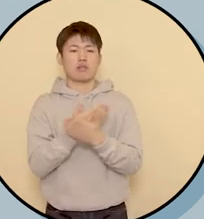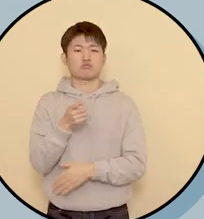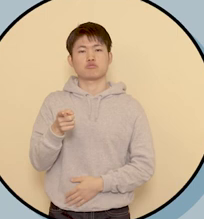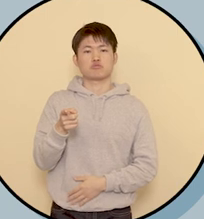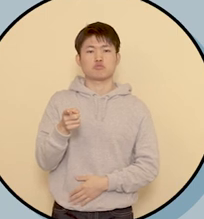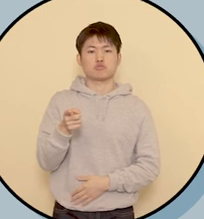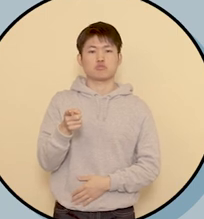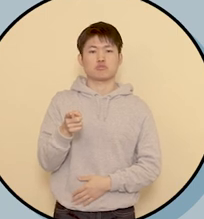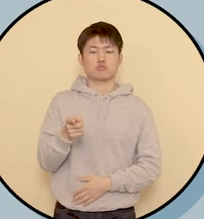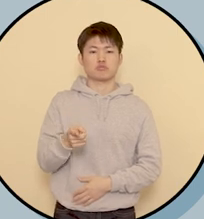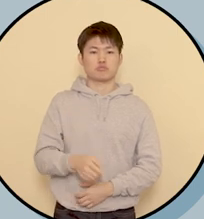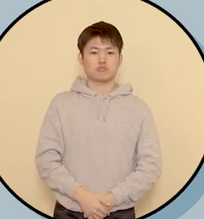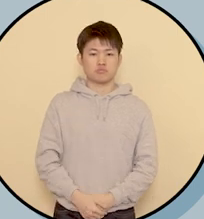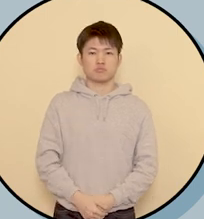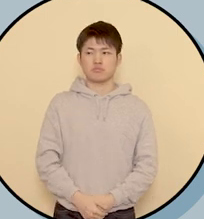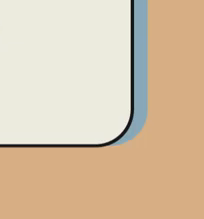ね、